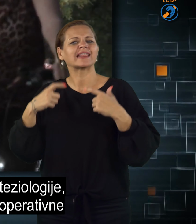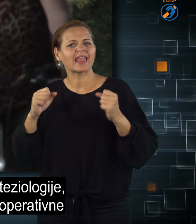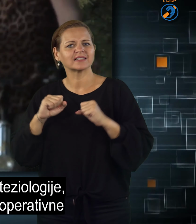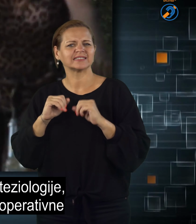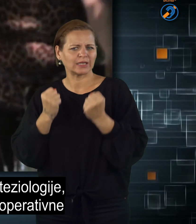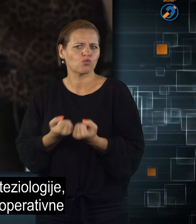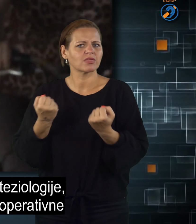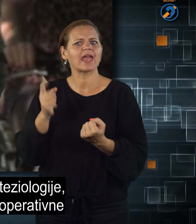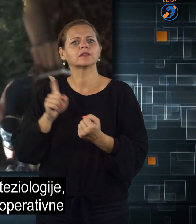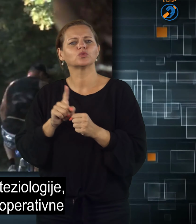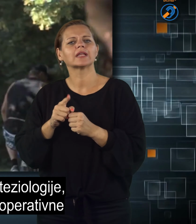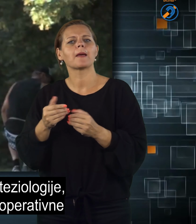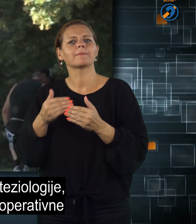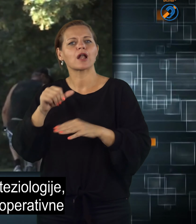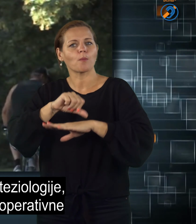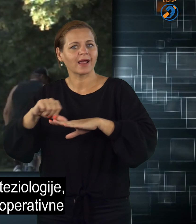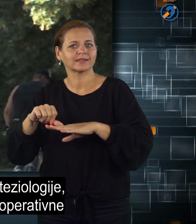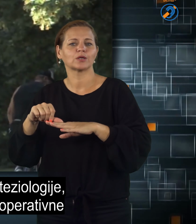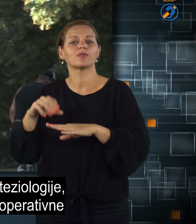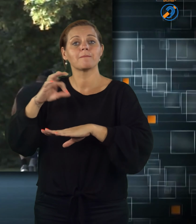medicine ter terapije bolečine,